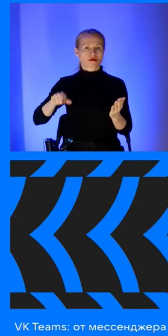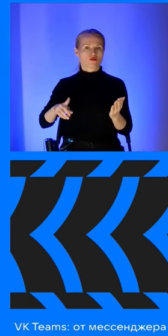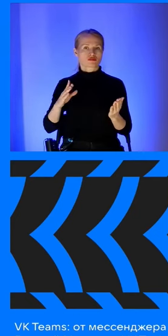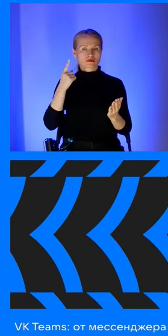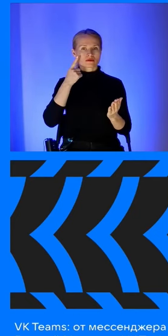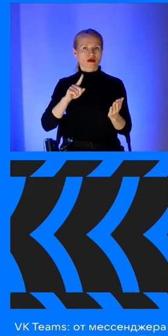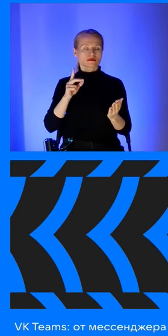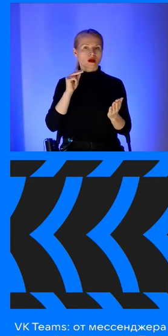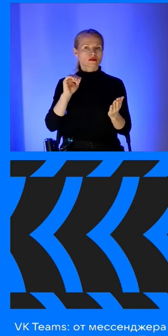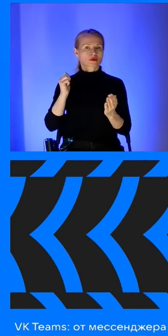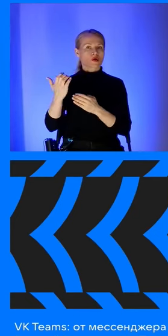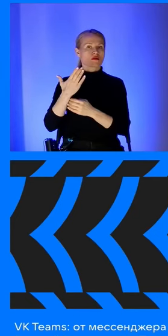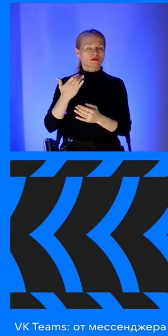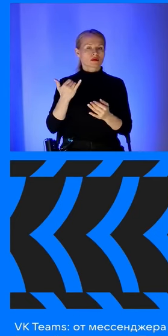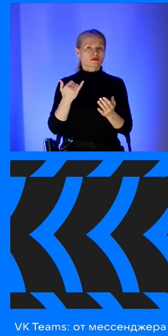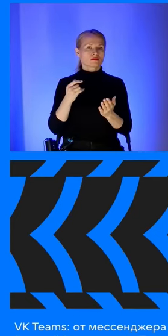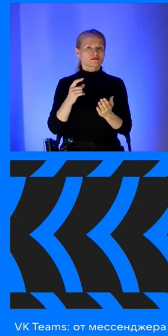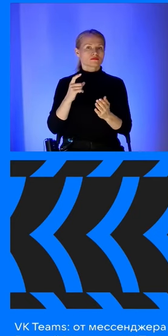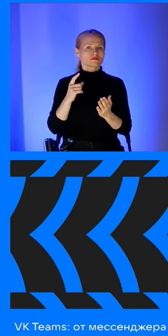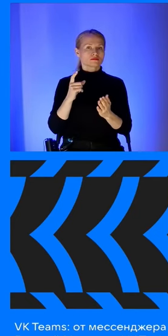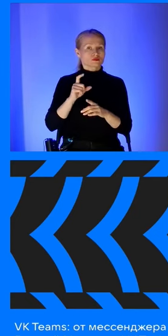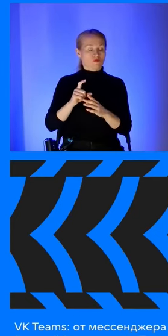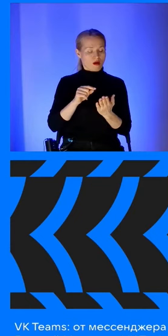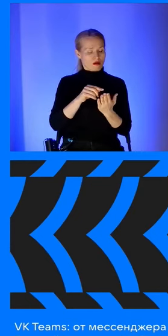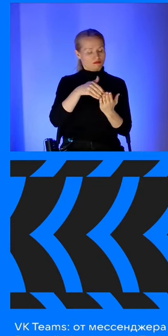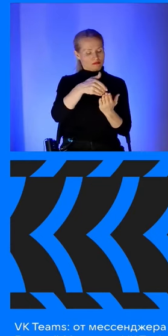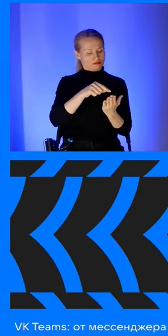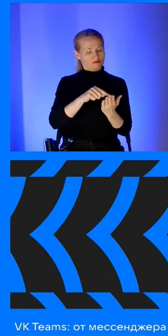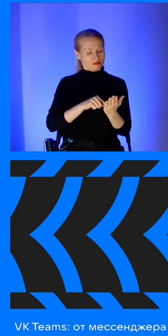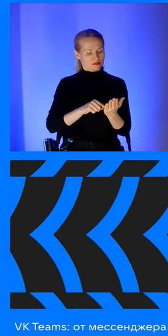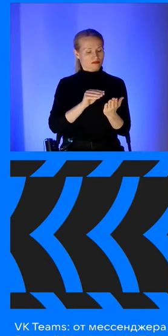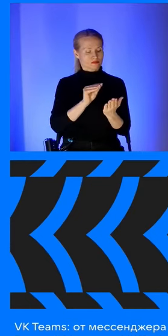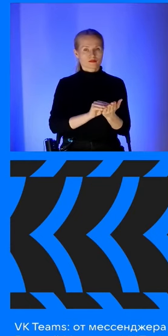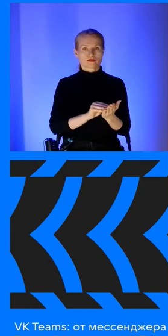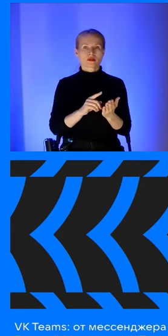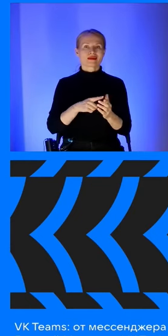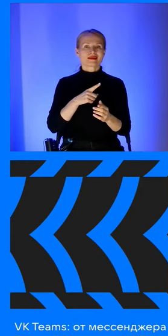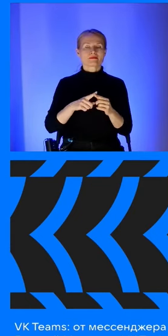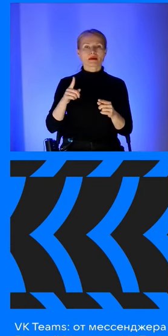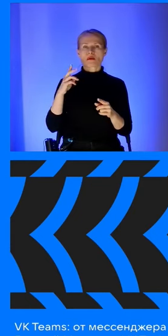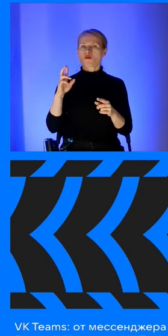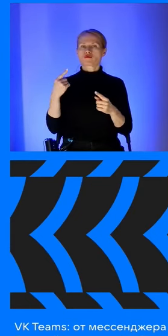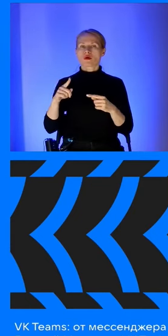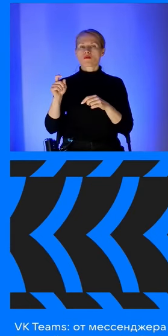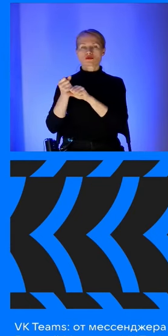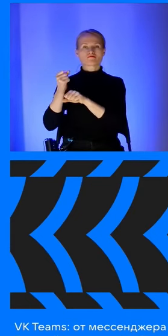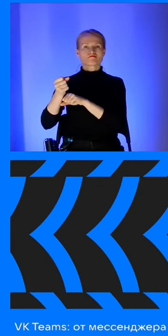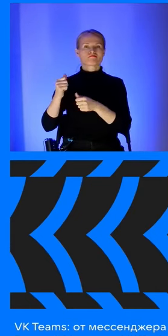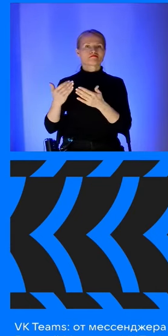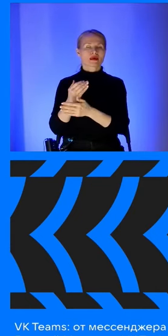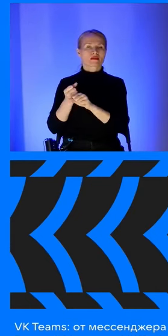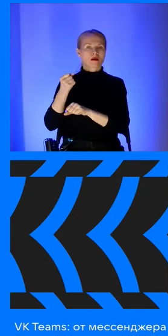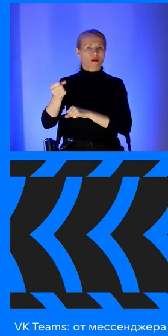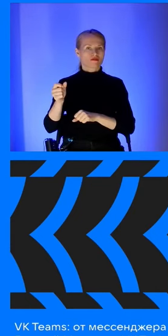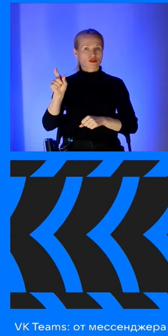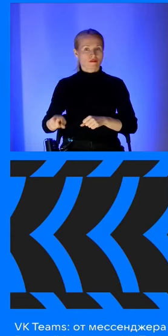знать, когда к нему приступает какое-то слово, будет знать, какому человеку из регистратуры бежать нужной буквой. Таким образом, можем масштабировать нашу условную базу данных или, в данном случае,